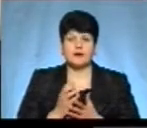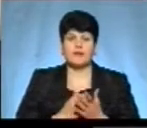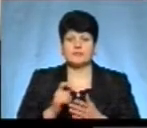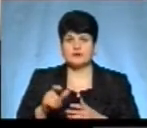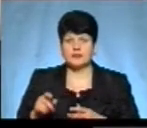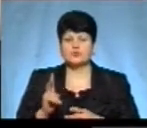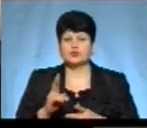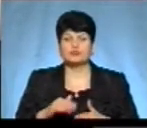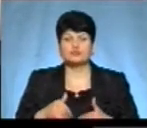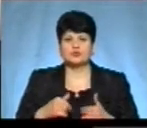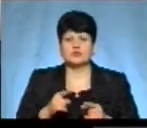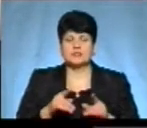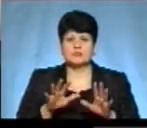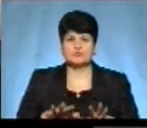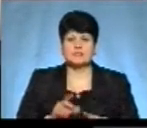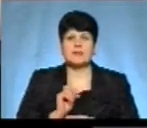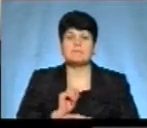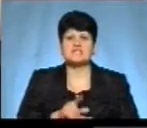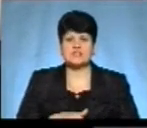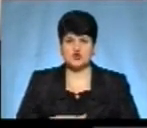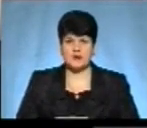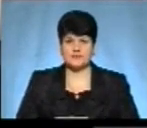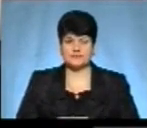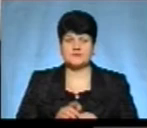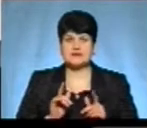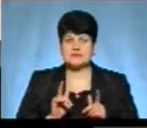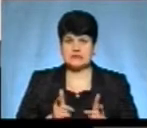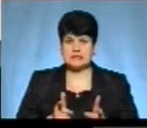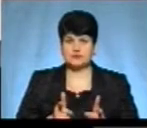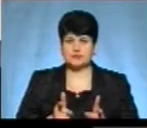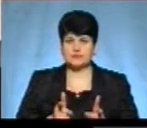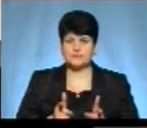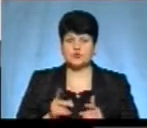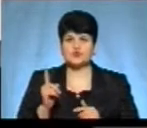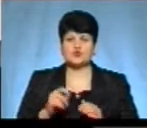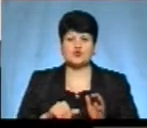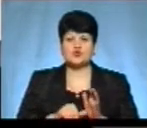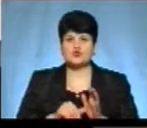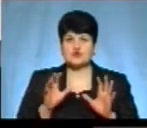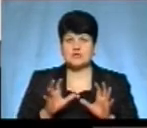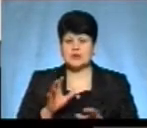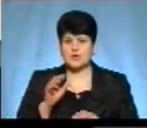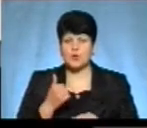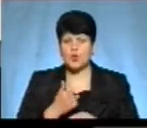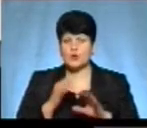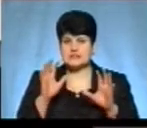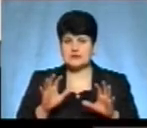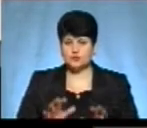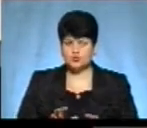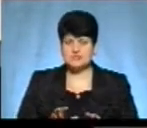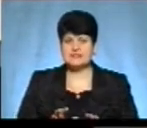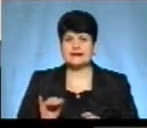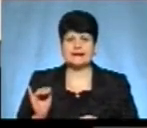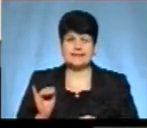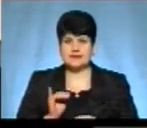на ті посади, які призначає. От, згідно, знову ж таки, 106 статті Конституції. Ось, ну і